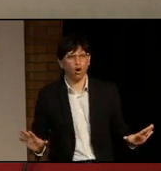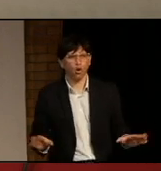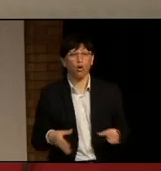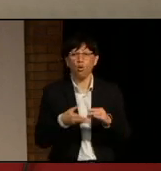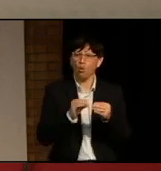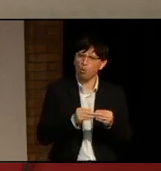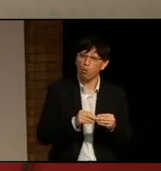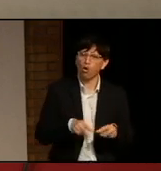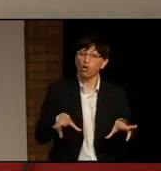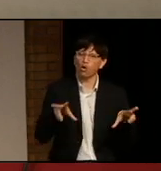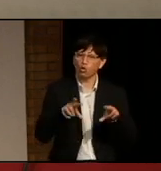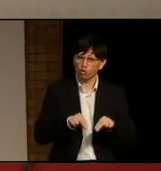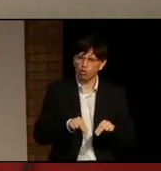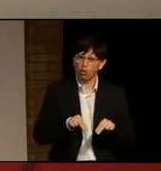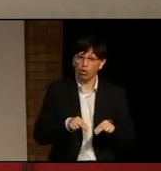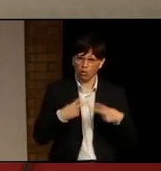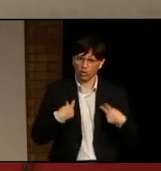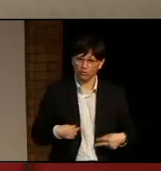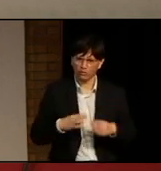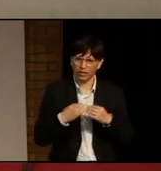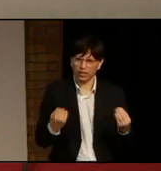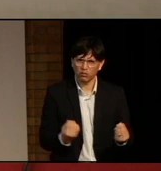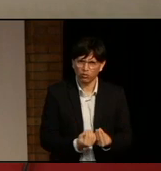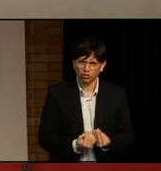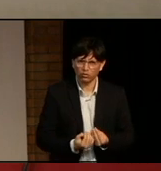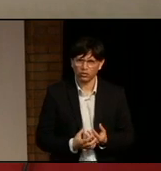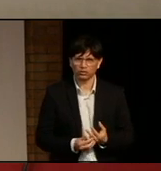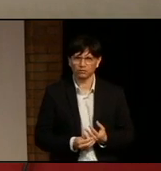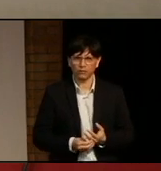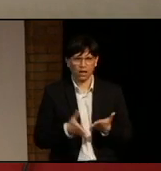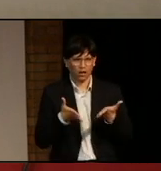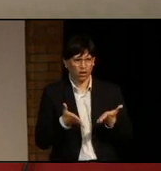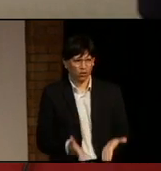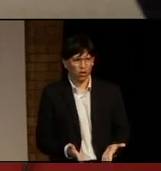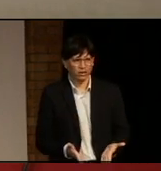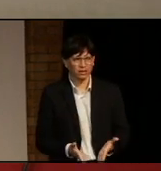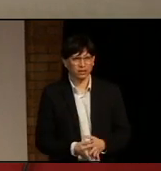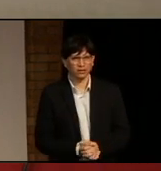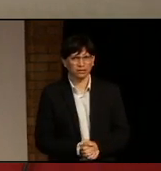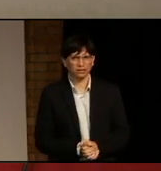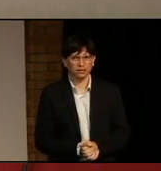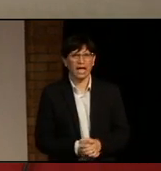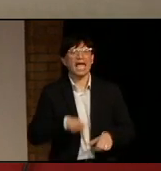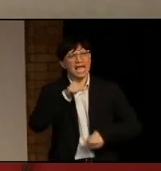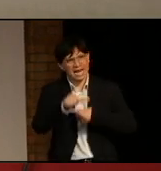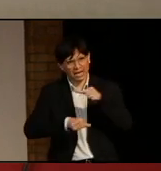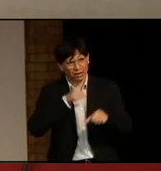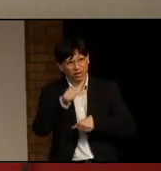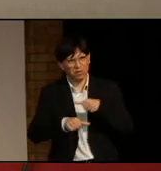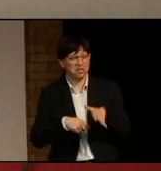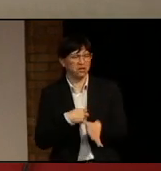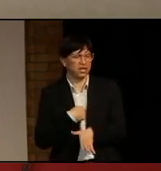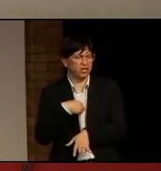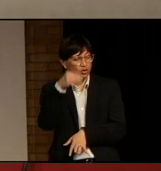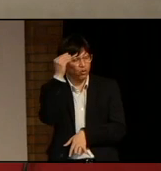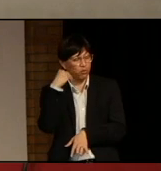modo nuovo di vivere la vita e il Vangelo Ecco questa è la prospettiva Questo è il cambiamento che a mio avviso